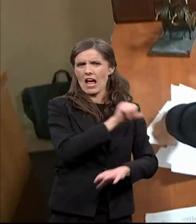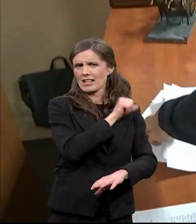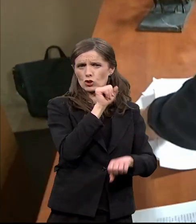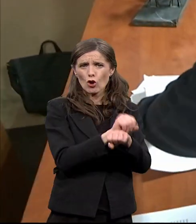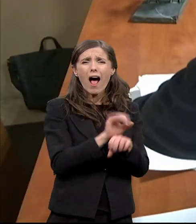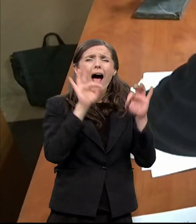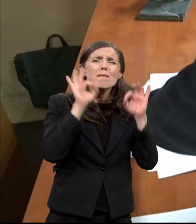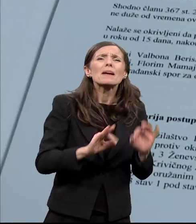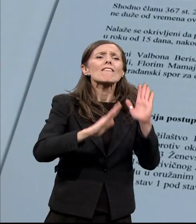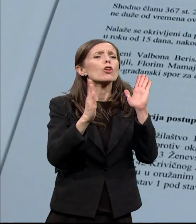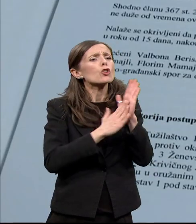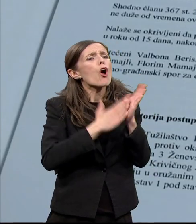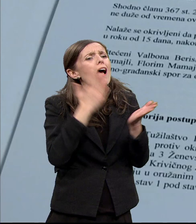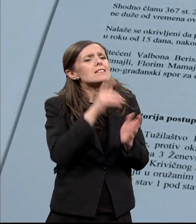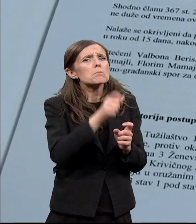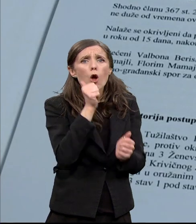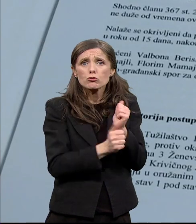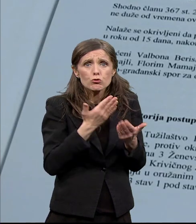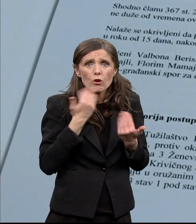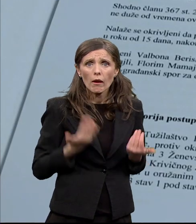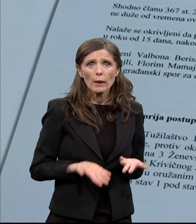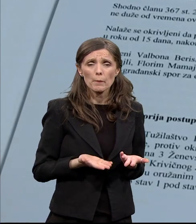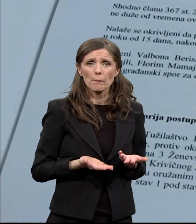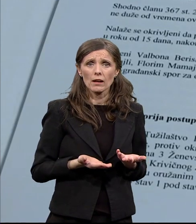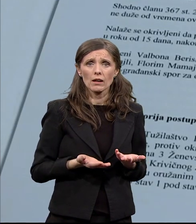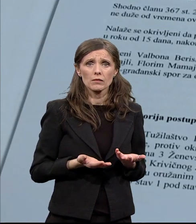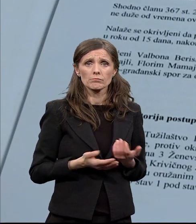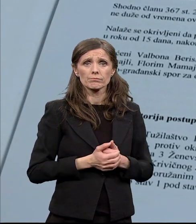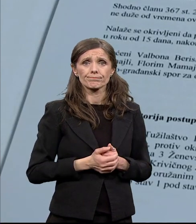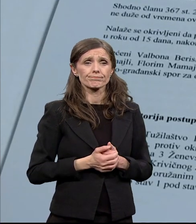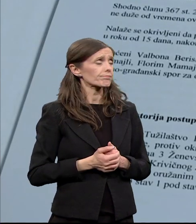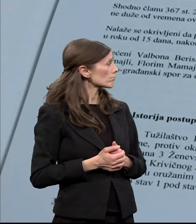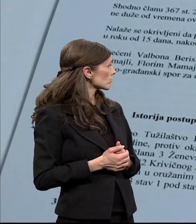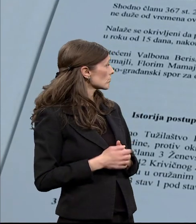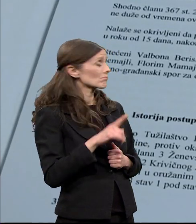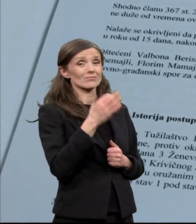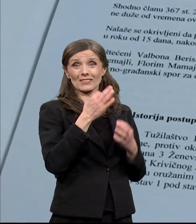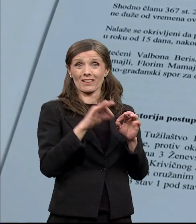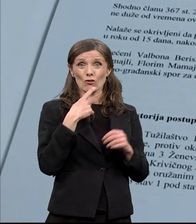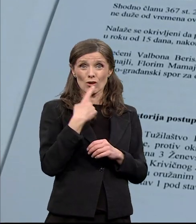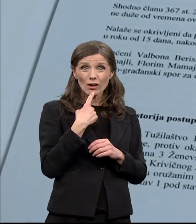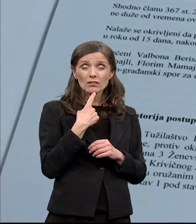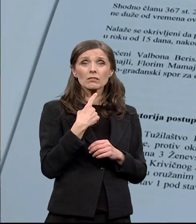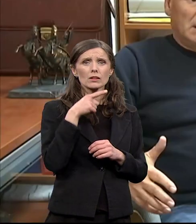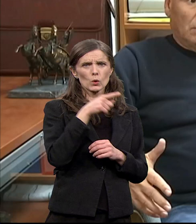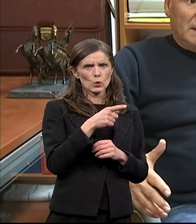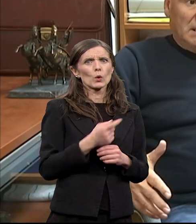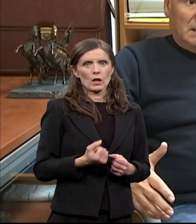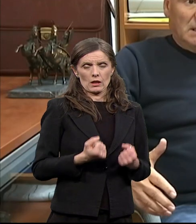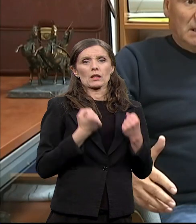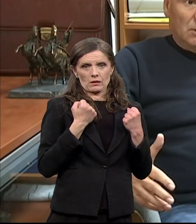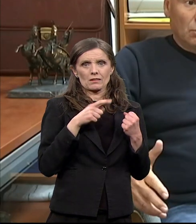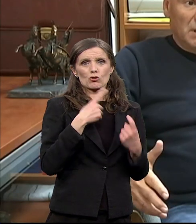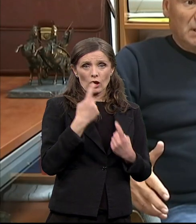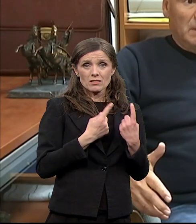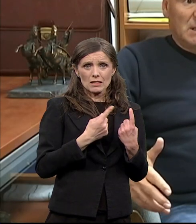bilo kakav ratni zločin. To je jedan naročito težak slučaj koji pokazuje da situacija